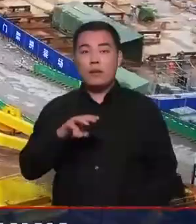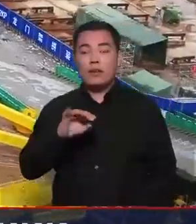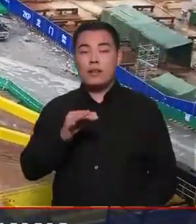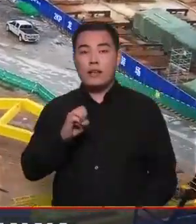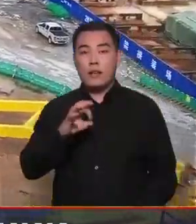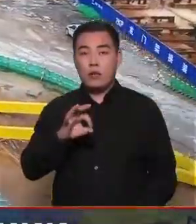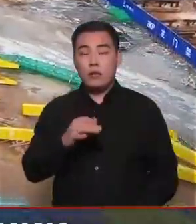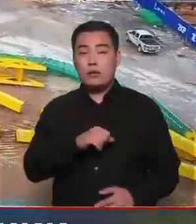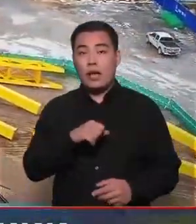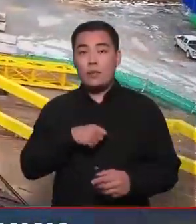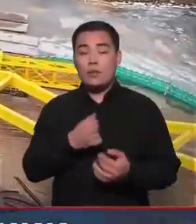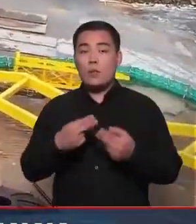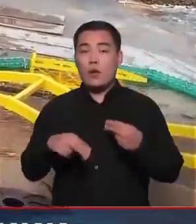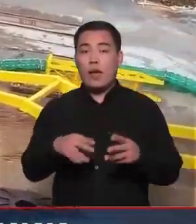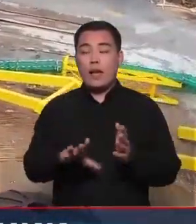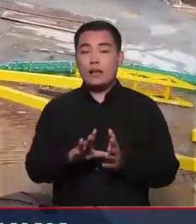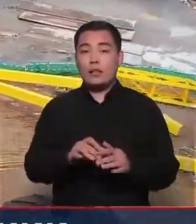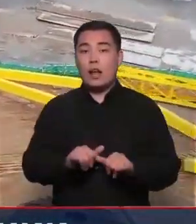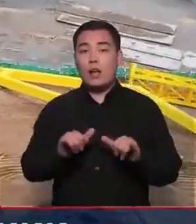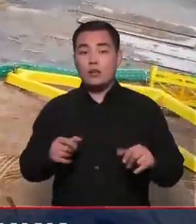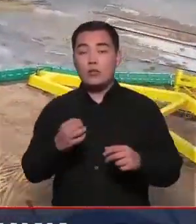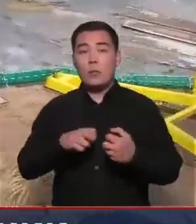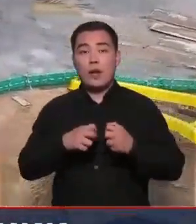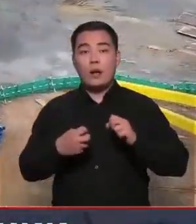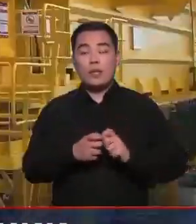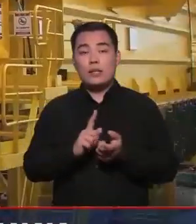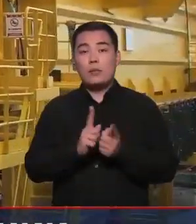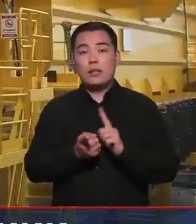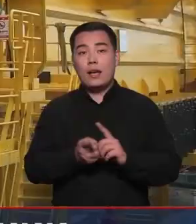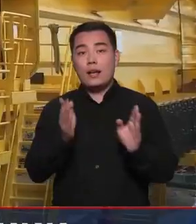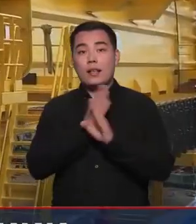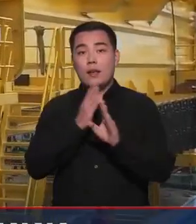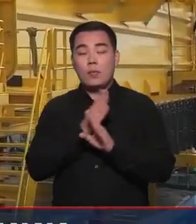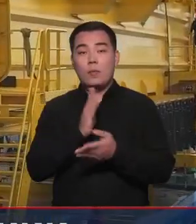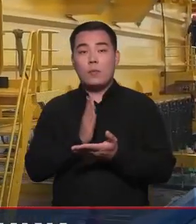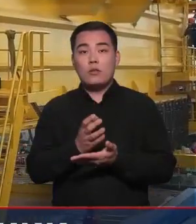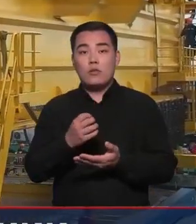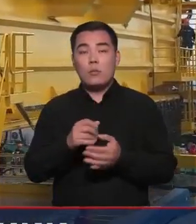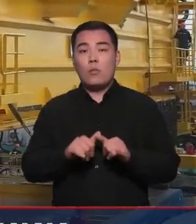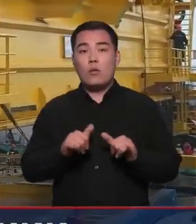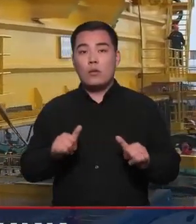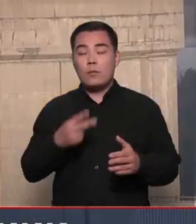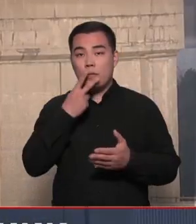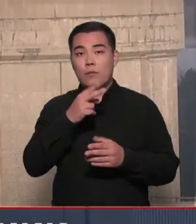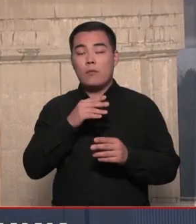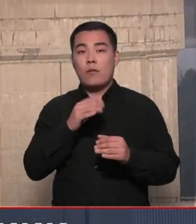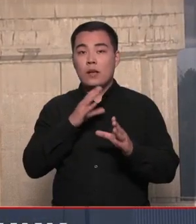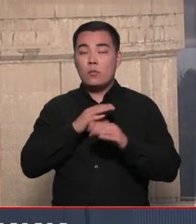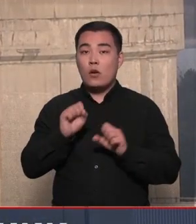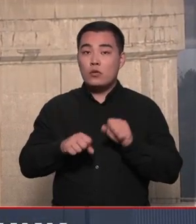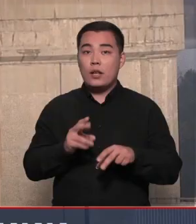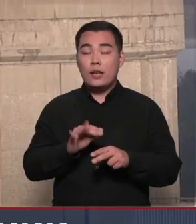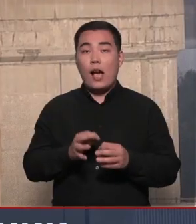рассказал что спрос на электричество растёт К тому же проблема изменения климата Становится всё более актуальной и потому